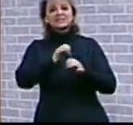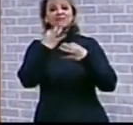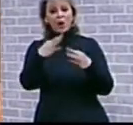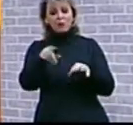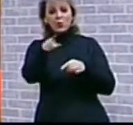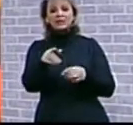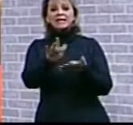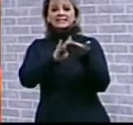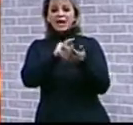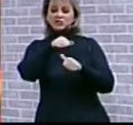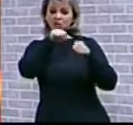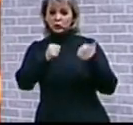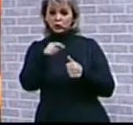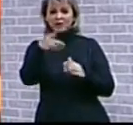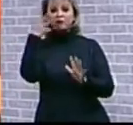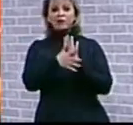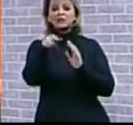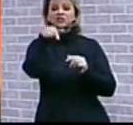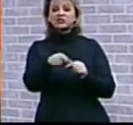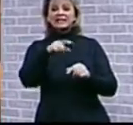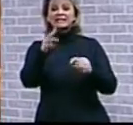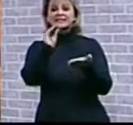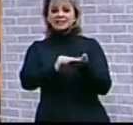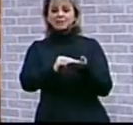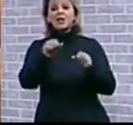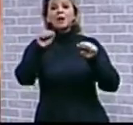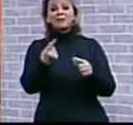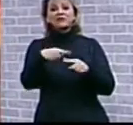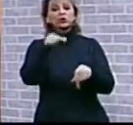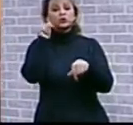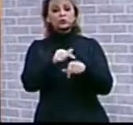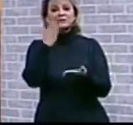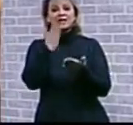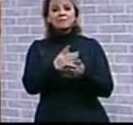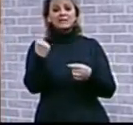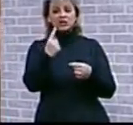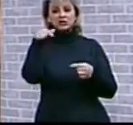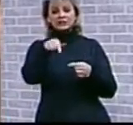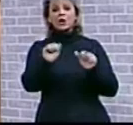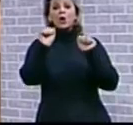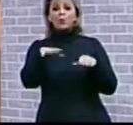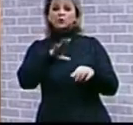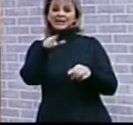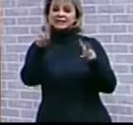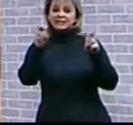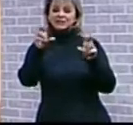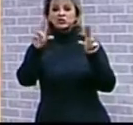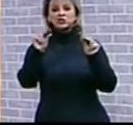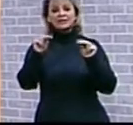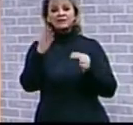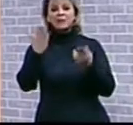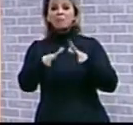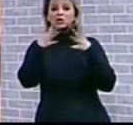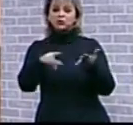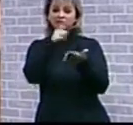свободной цыганской любви. Ее воплощение и символ, право на это чувство имеют единицы. И можно ли их назвать счастливчиками –